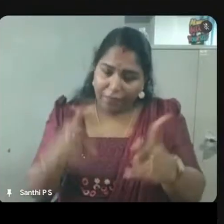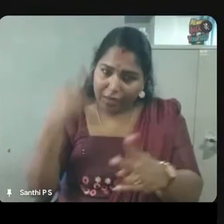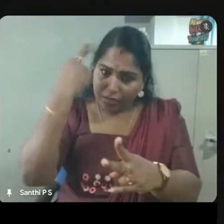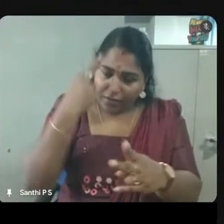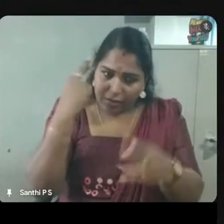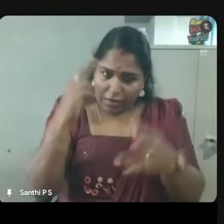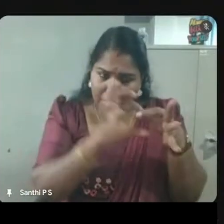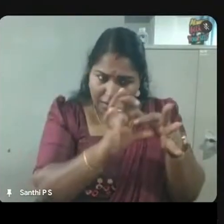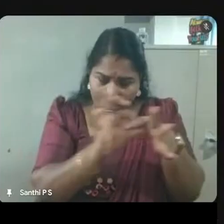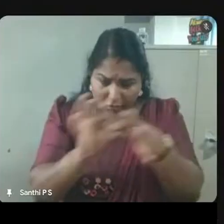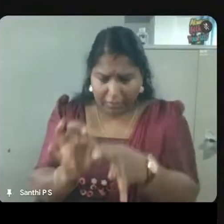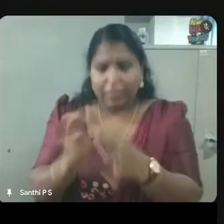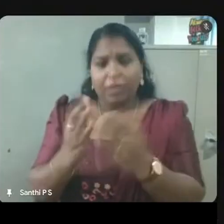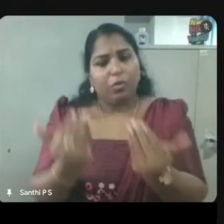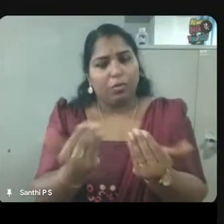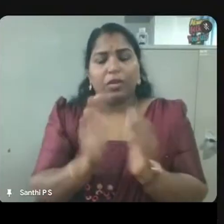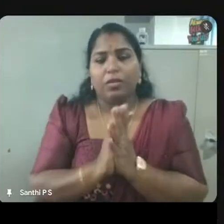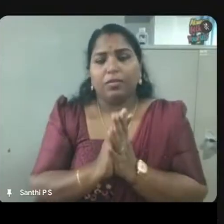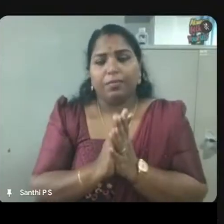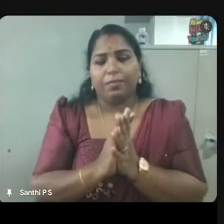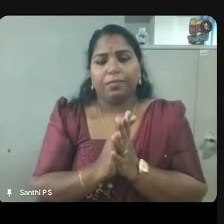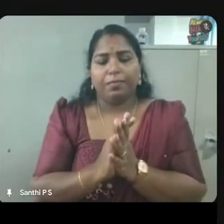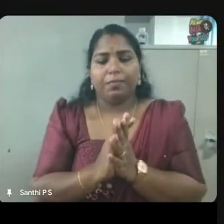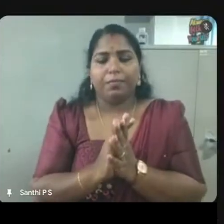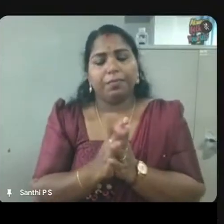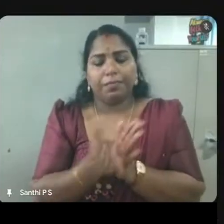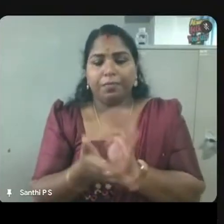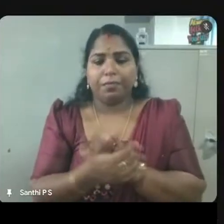വരും, സൈനസൈറ്റിസ് ഒക്കെ. അപ്പൊ അതൊക്കെ റൂൾ ഔട്ട് ചെയ്യും.